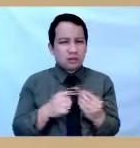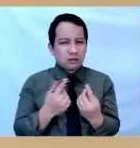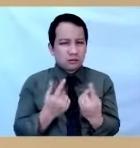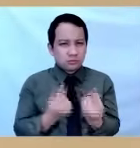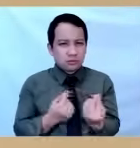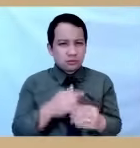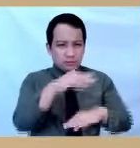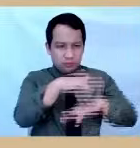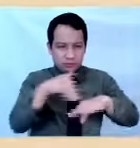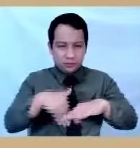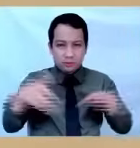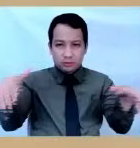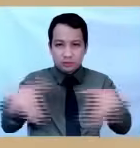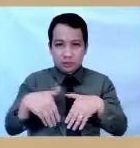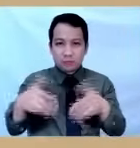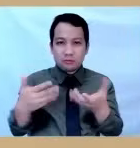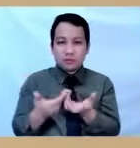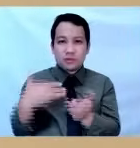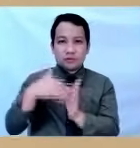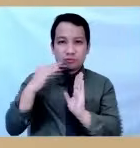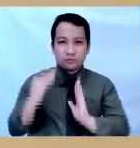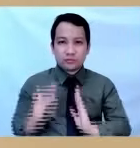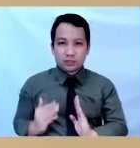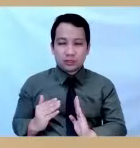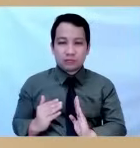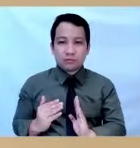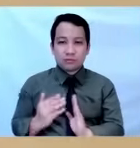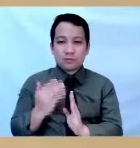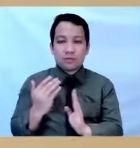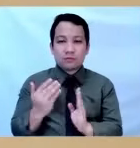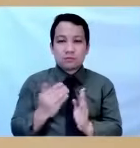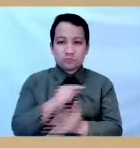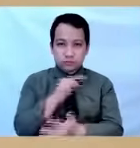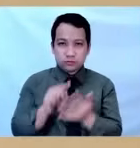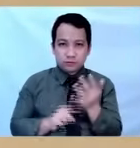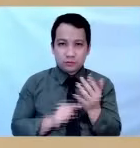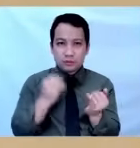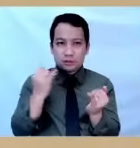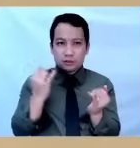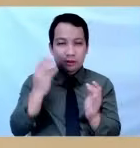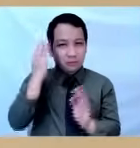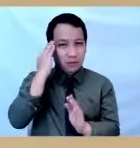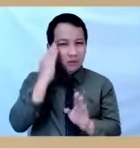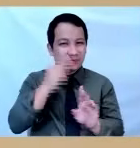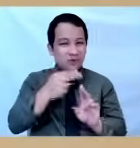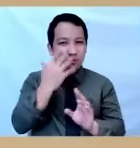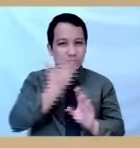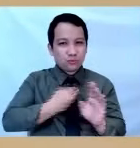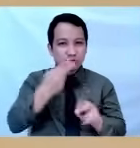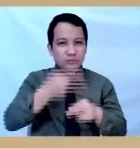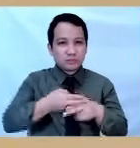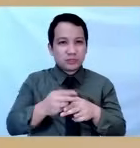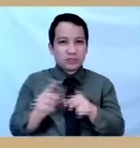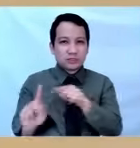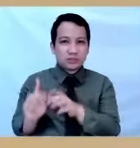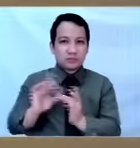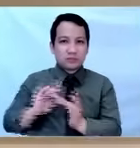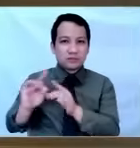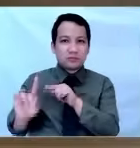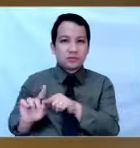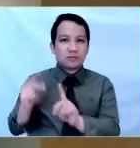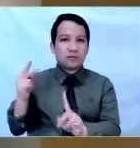pinatawag na yung mga involved na students at identified na rin naman po nila, lalo po yung sa part ng